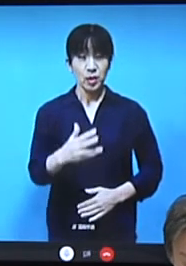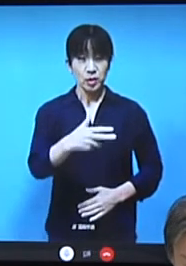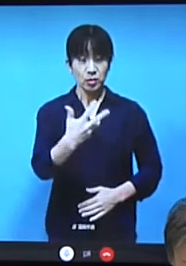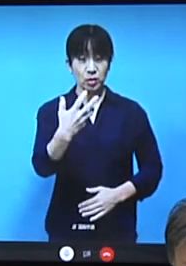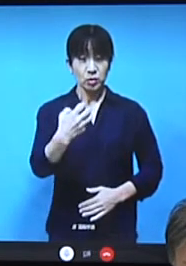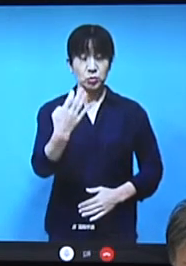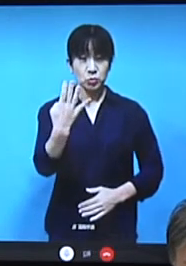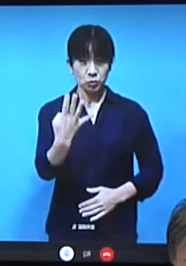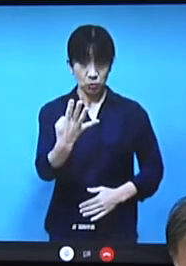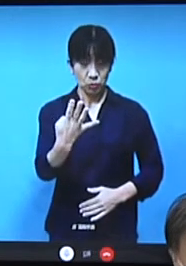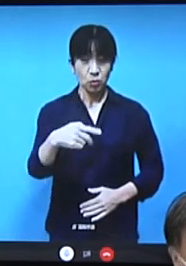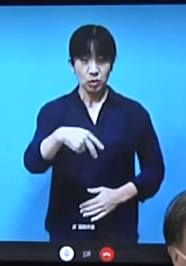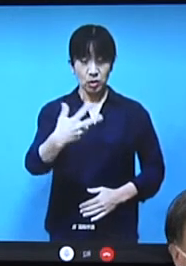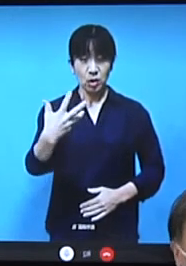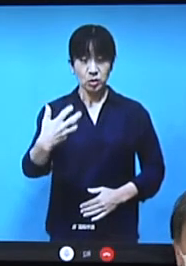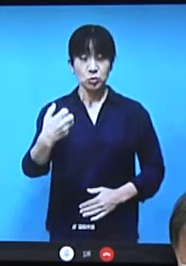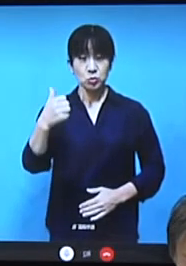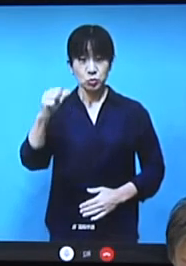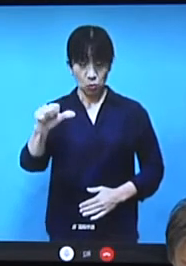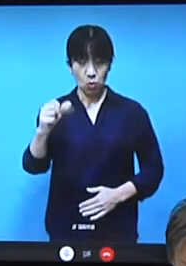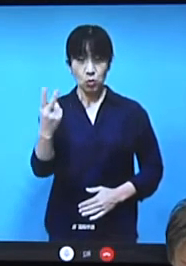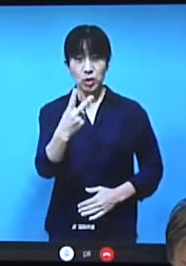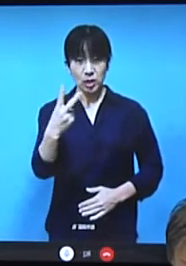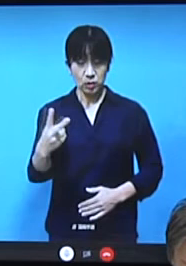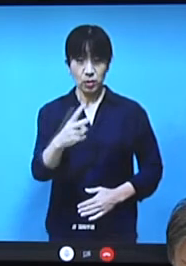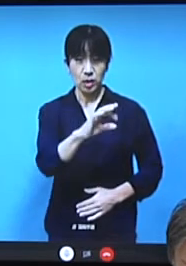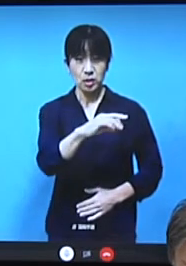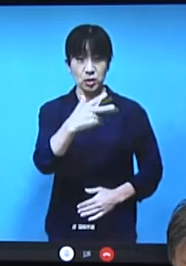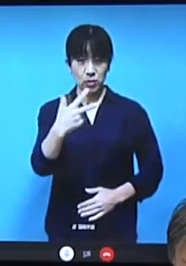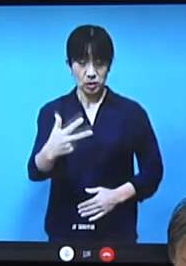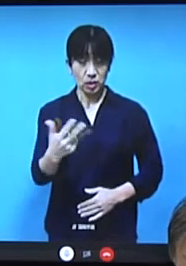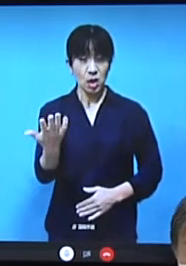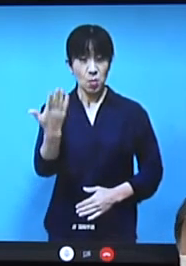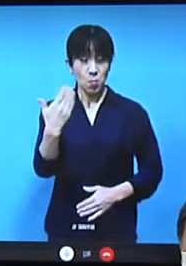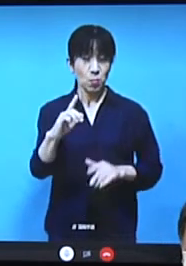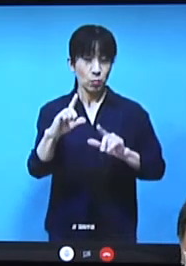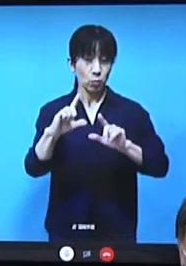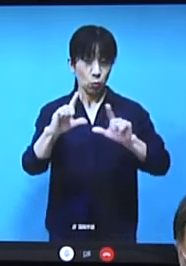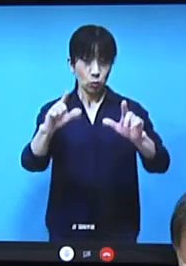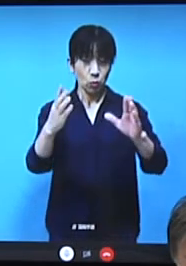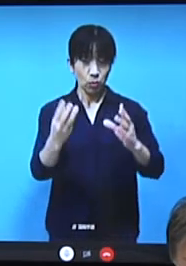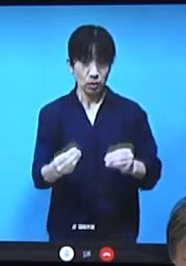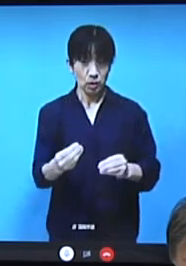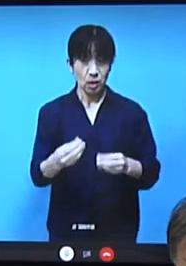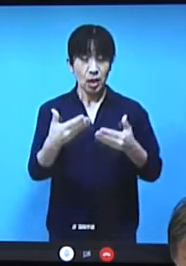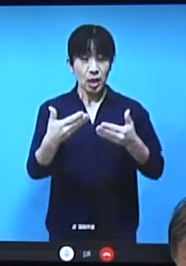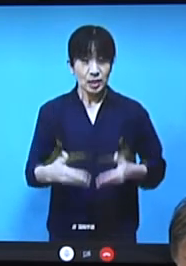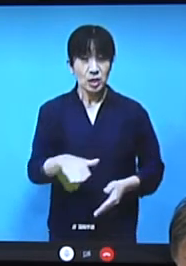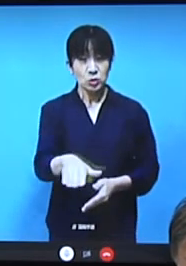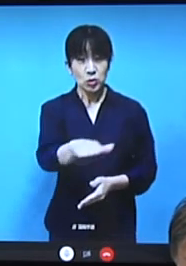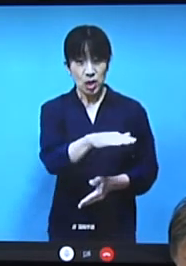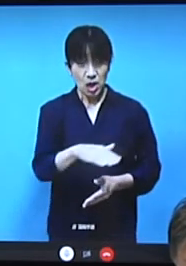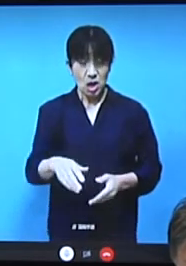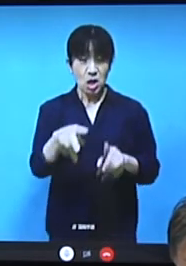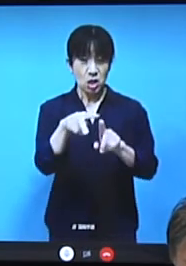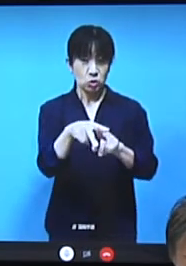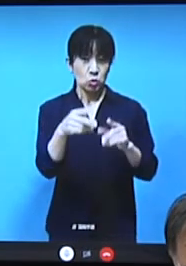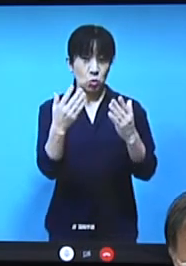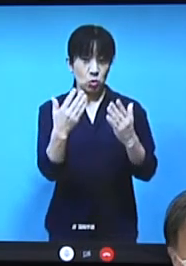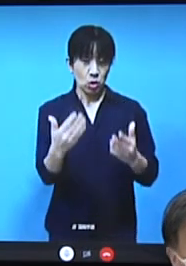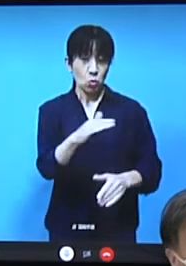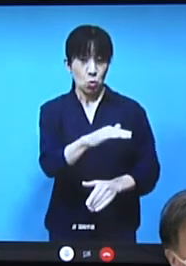と785の方は金沢市がすでに公表された八つ原小学校の児童の方です